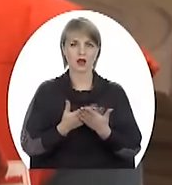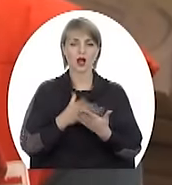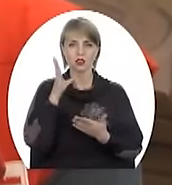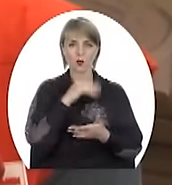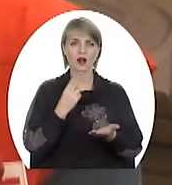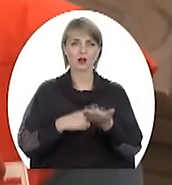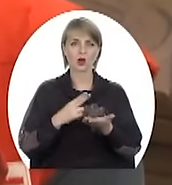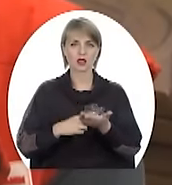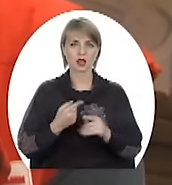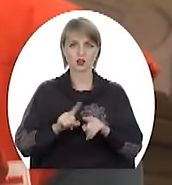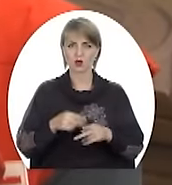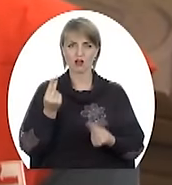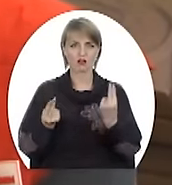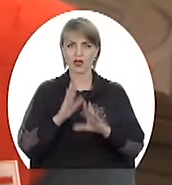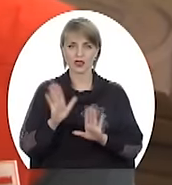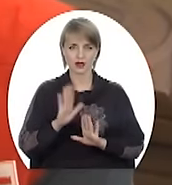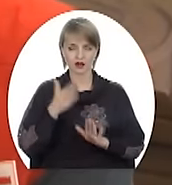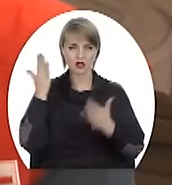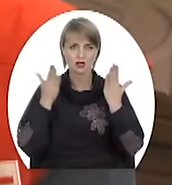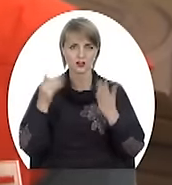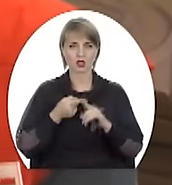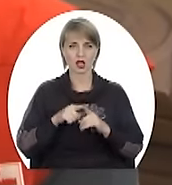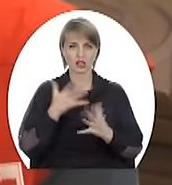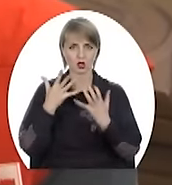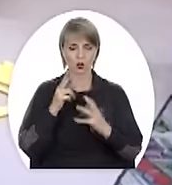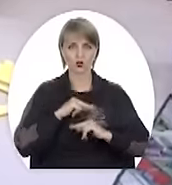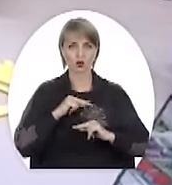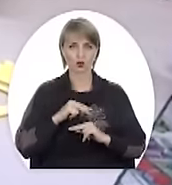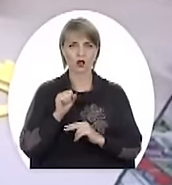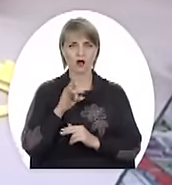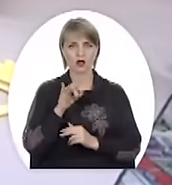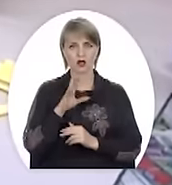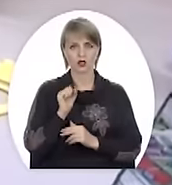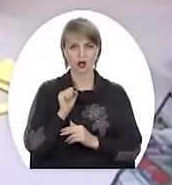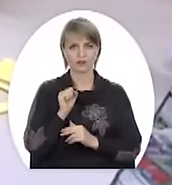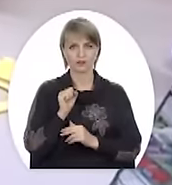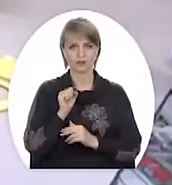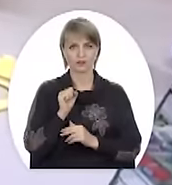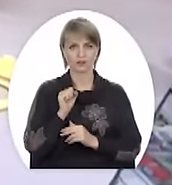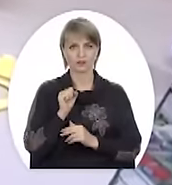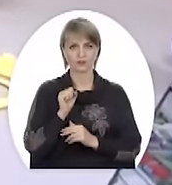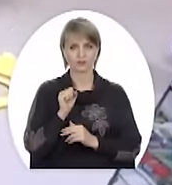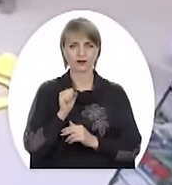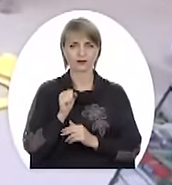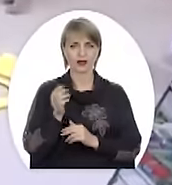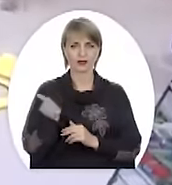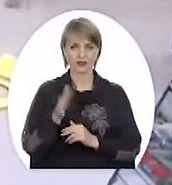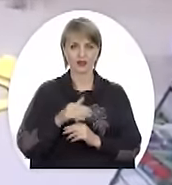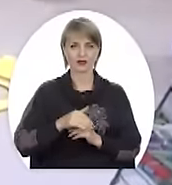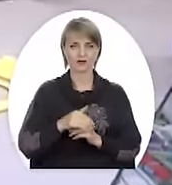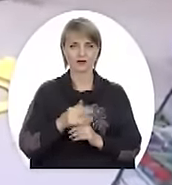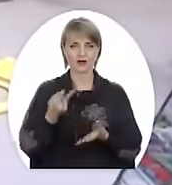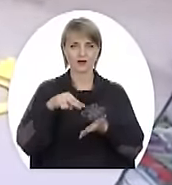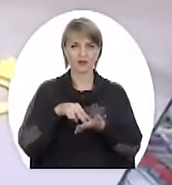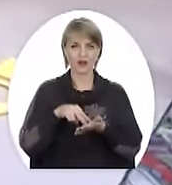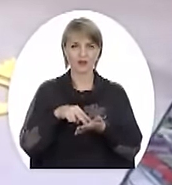сумели доказать, что это не игры, не развлечения, это серьезный труд. Ариша, давай, Златочка. Ариша, давай, скорее. Вот,